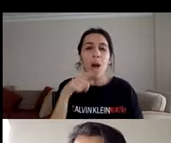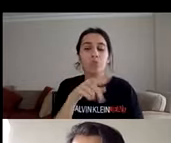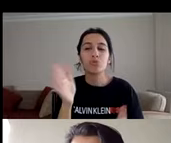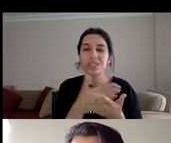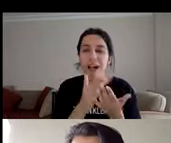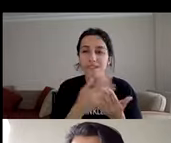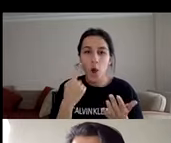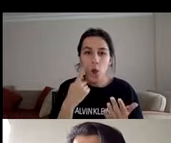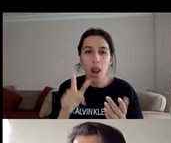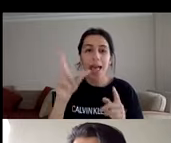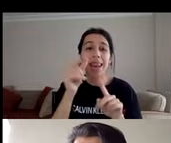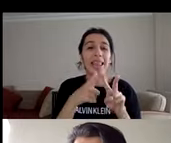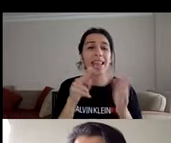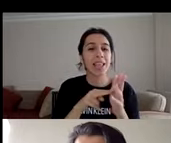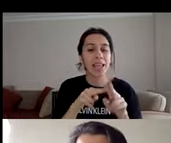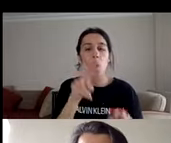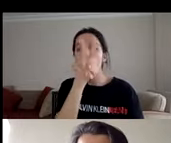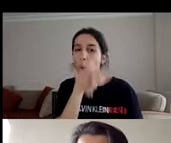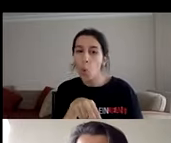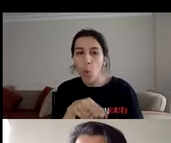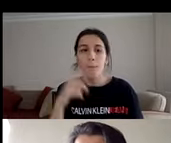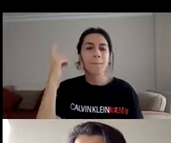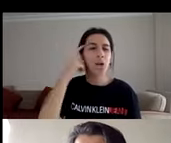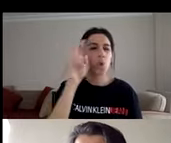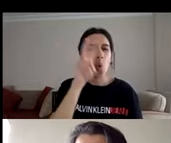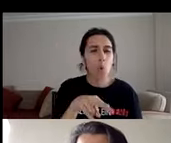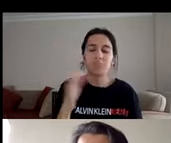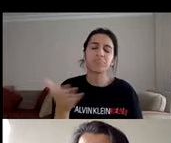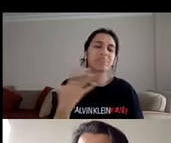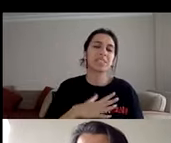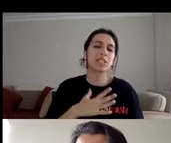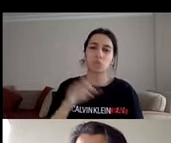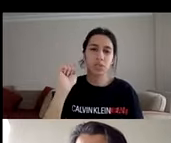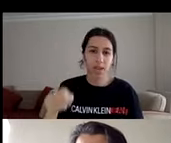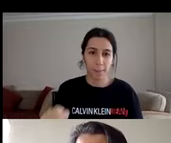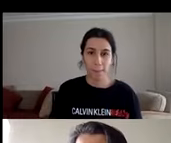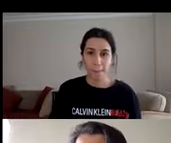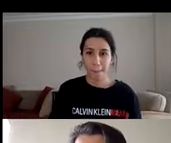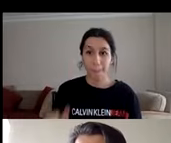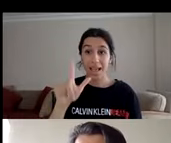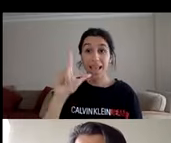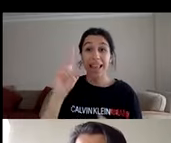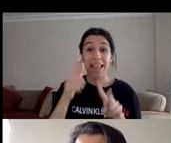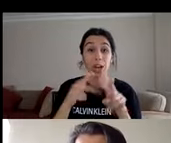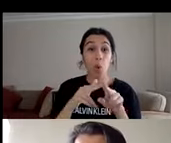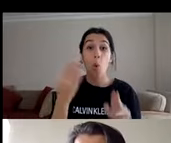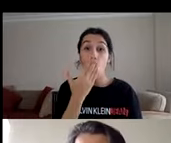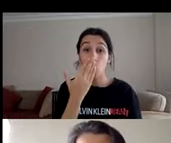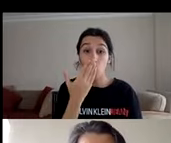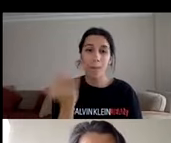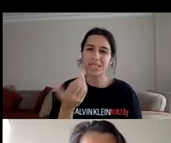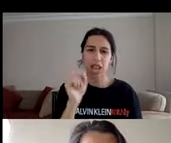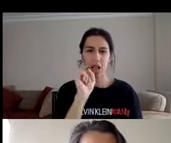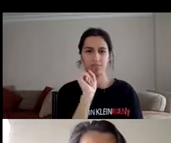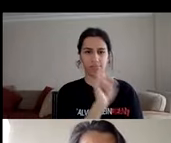oku. Bana bu sayfadaki başlıkları oku. Bir sürü şey söyle, talep edebiliyorlar. Bana bu sayfadaki linkleri oku diye geldi mesela bir